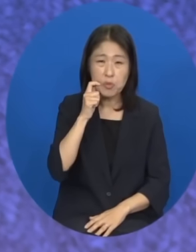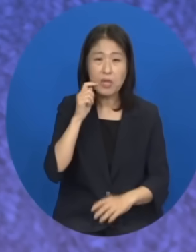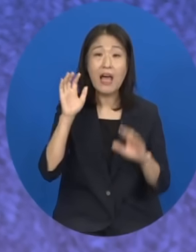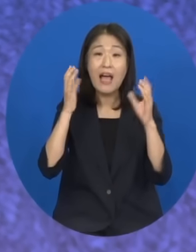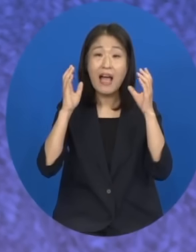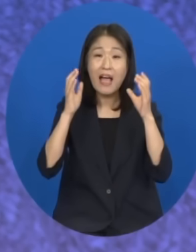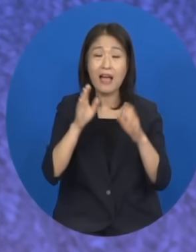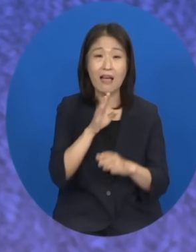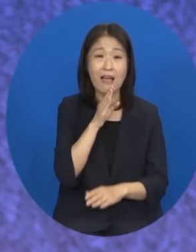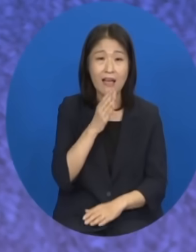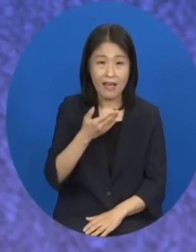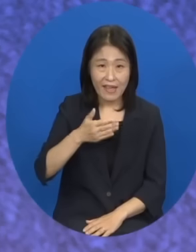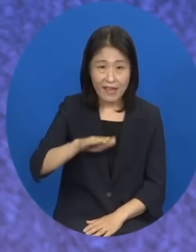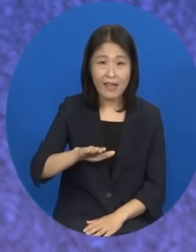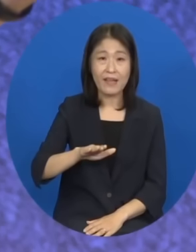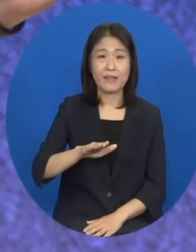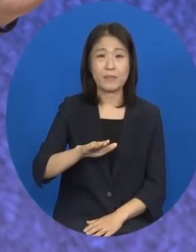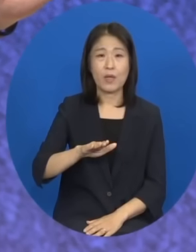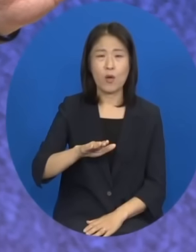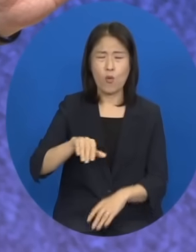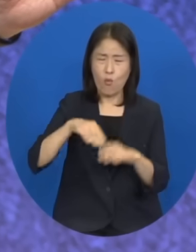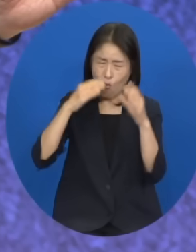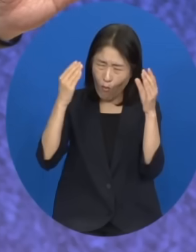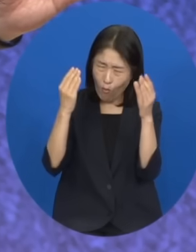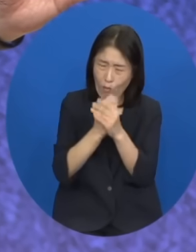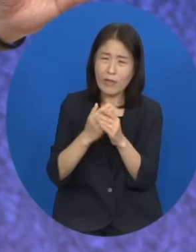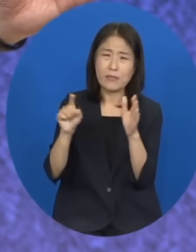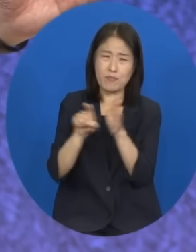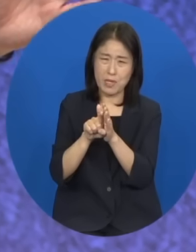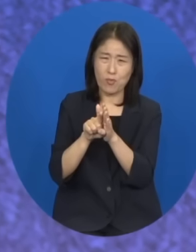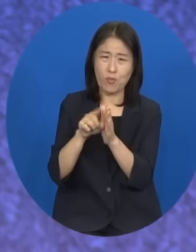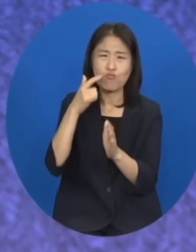갓난아기지만 완전히 믿고 맡기는 거잖아요.